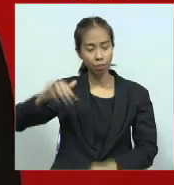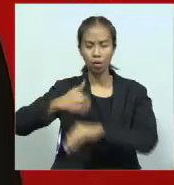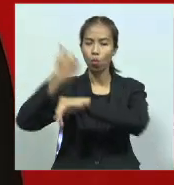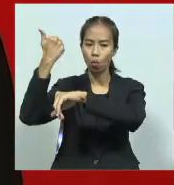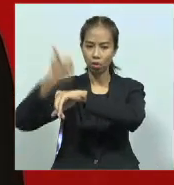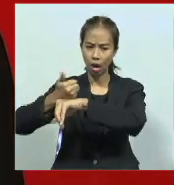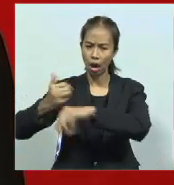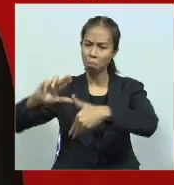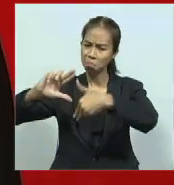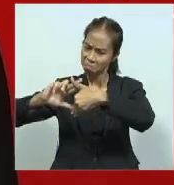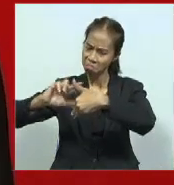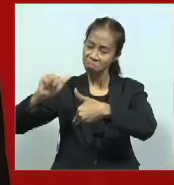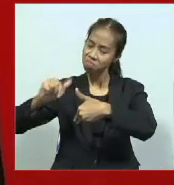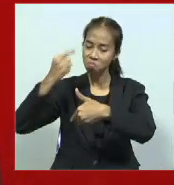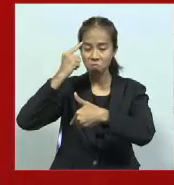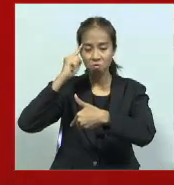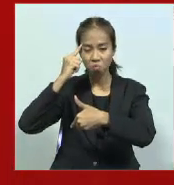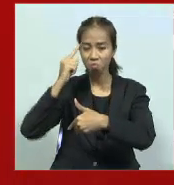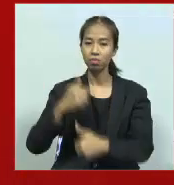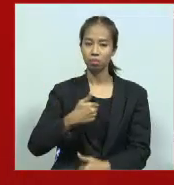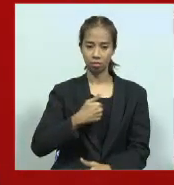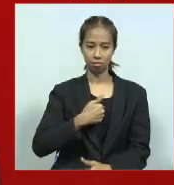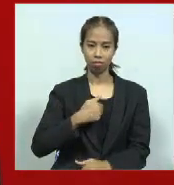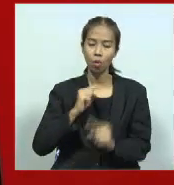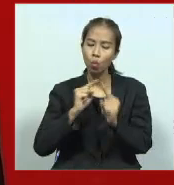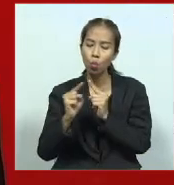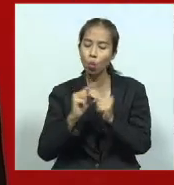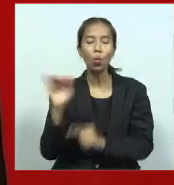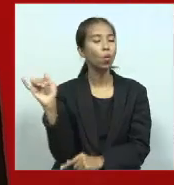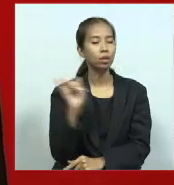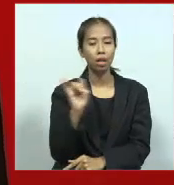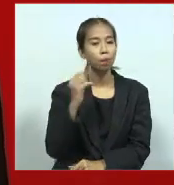คด้วยหรือเปล่าเรื่องนี้ค่ะพลเอกประวิตรบอกว่ายังไม่ได้มีการพูดคุยกันนะ